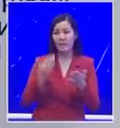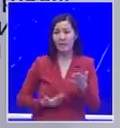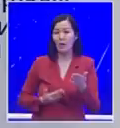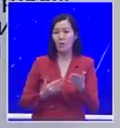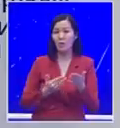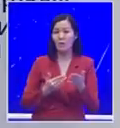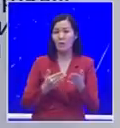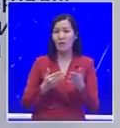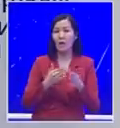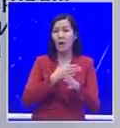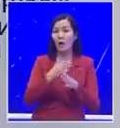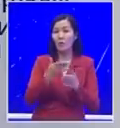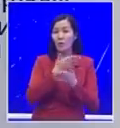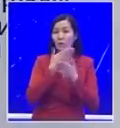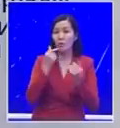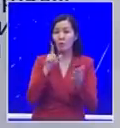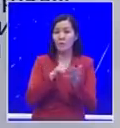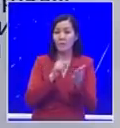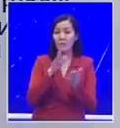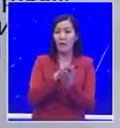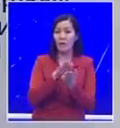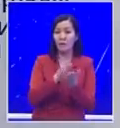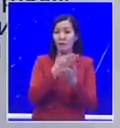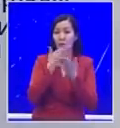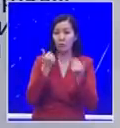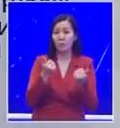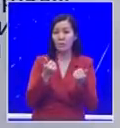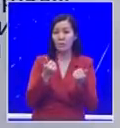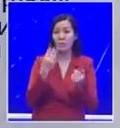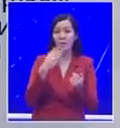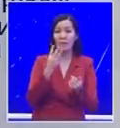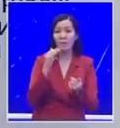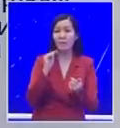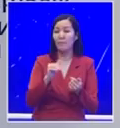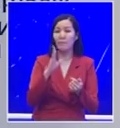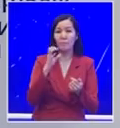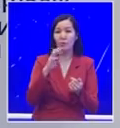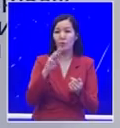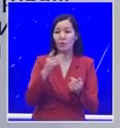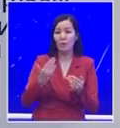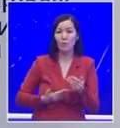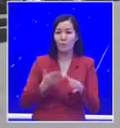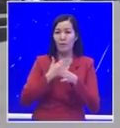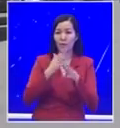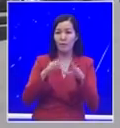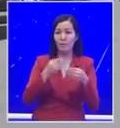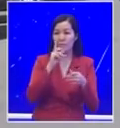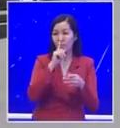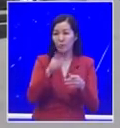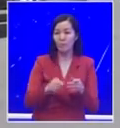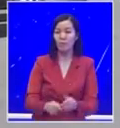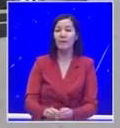аударымдар болмаса және де зейнетақы жарналары аударылмаса, оларға 42500 теңге көлемдегі әлеуметтік төлем төленбейді.